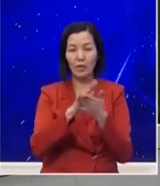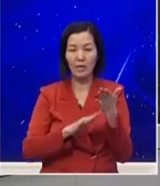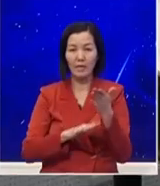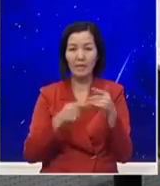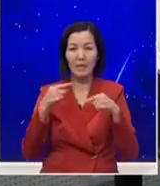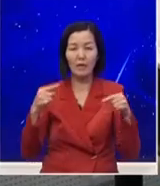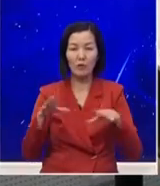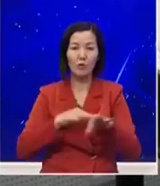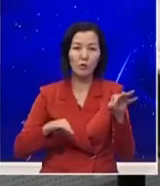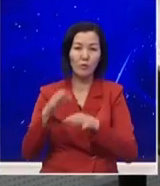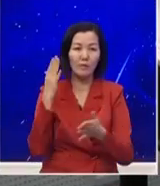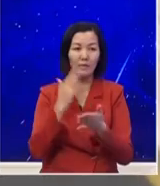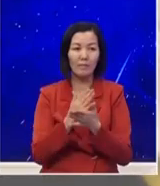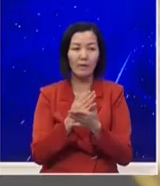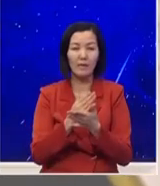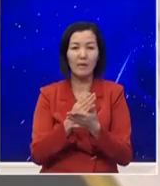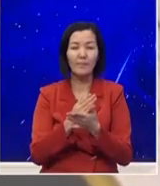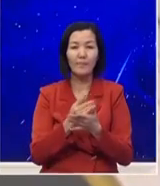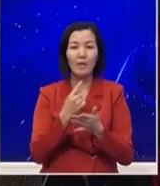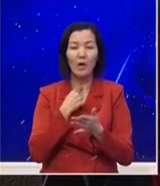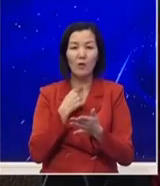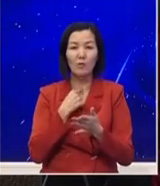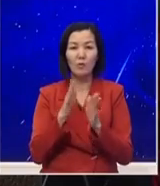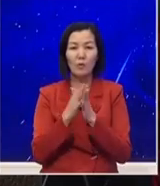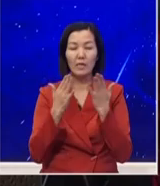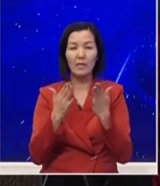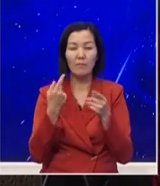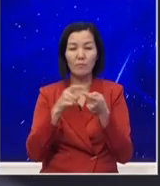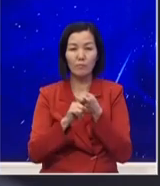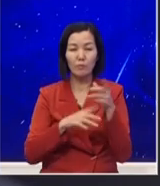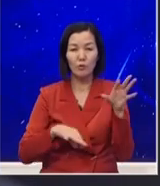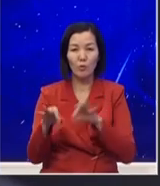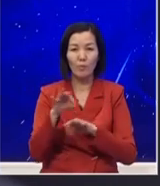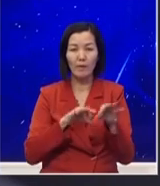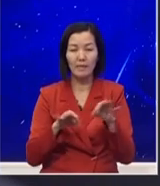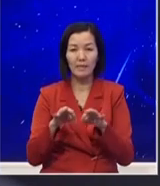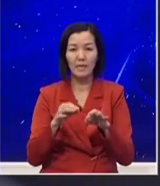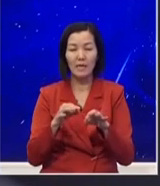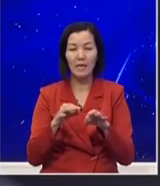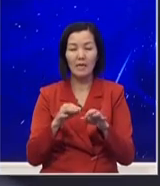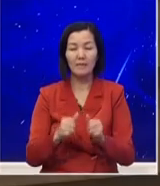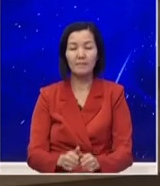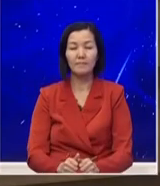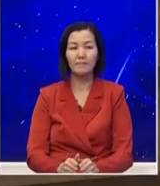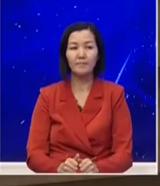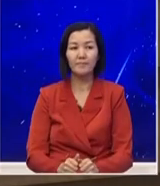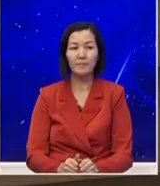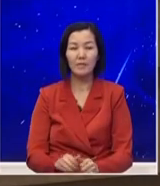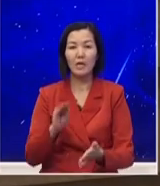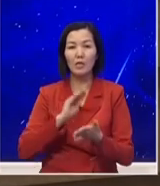емес. Кесек жобалары көп. Бірі аудио кітап жобасы. Жетісулық қаламгерлер туындылары дыбысталатын болады.